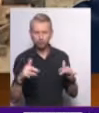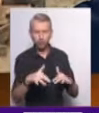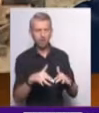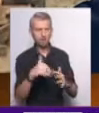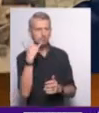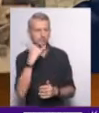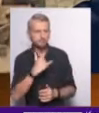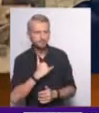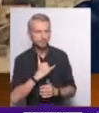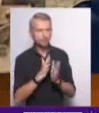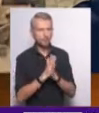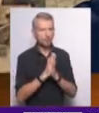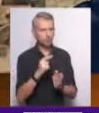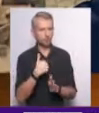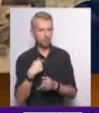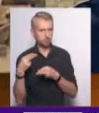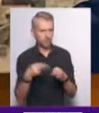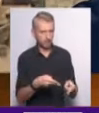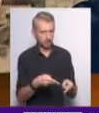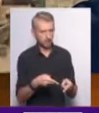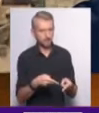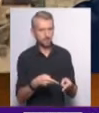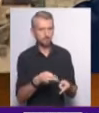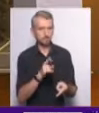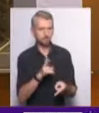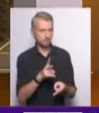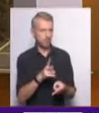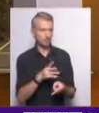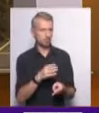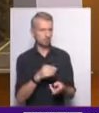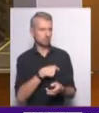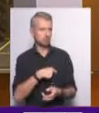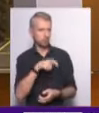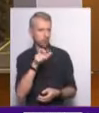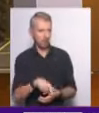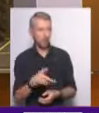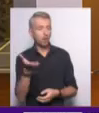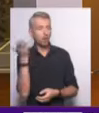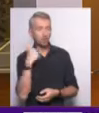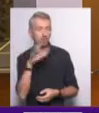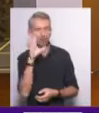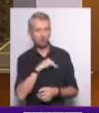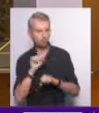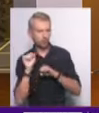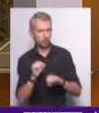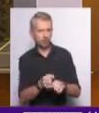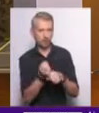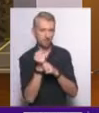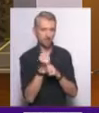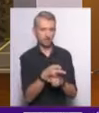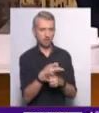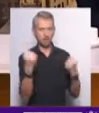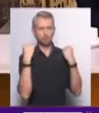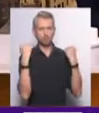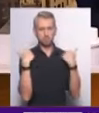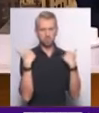зателефонували мені, попросили так само, щоб я під'їхав як опозиційний депутат. Тоді вдалося відстояти, відігнати тих